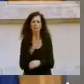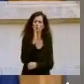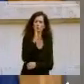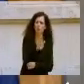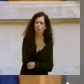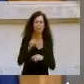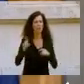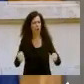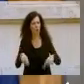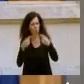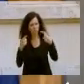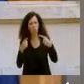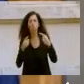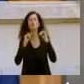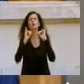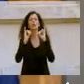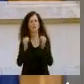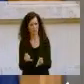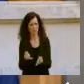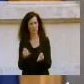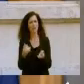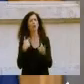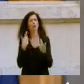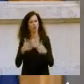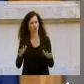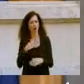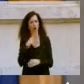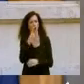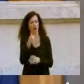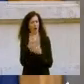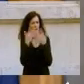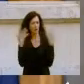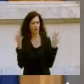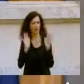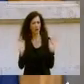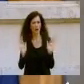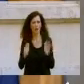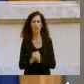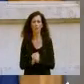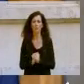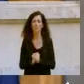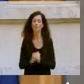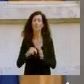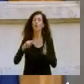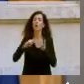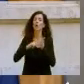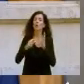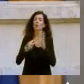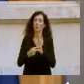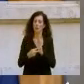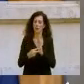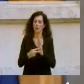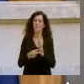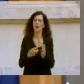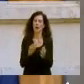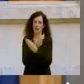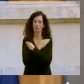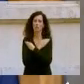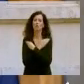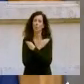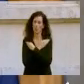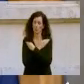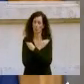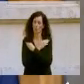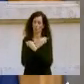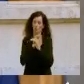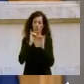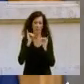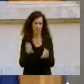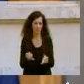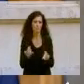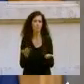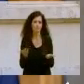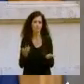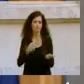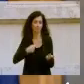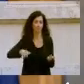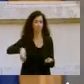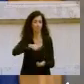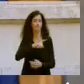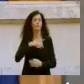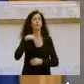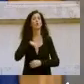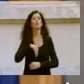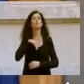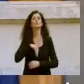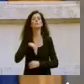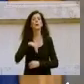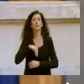assolutamente sì l'ho già chiarito per quanto riguarda il problema della disoccupazione beh dobbiamo essere consapevoli il nostro